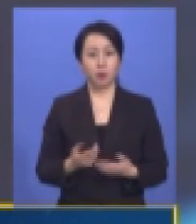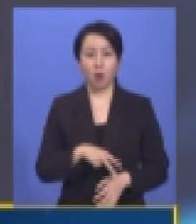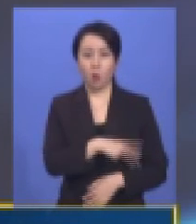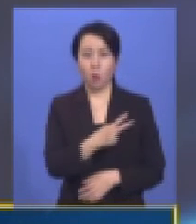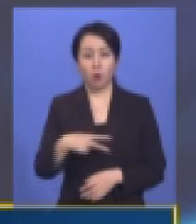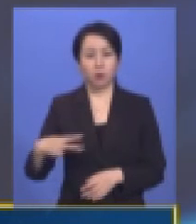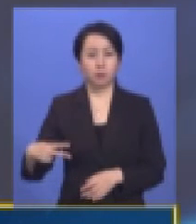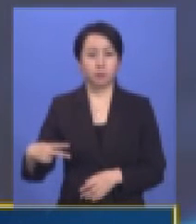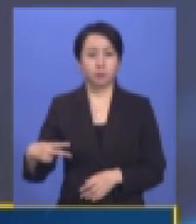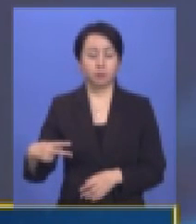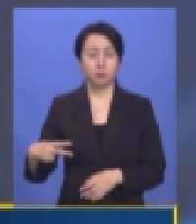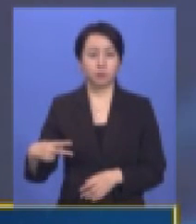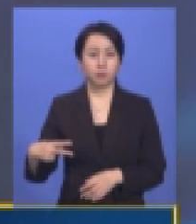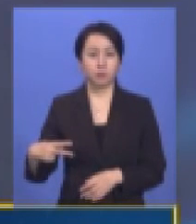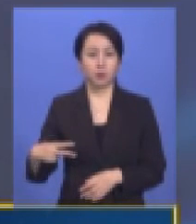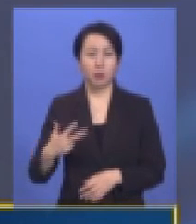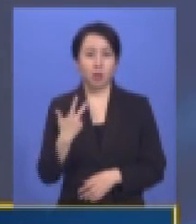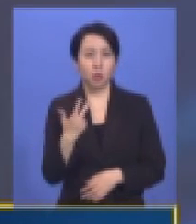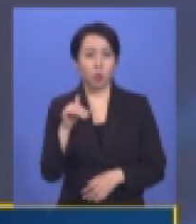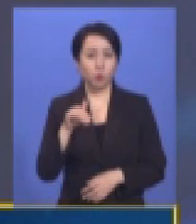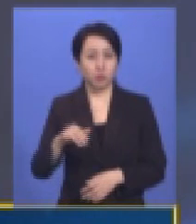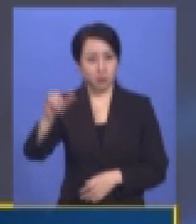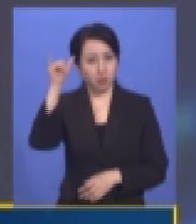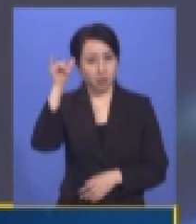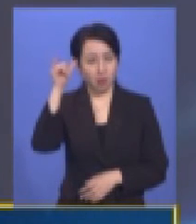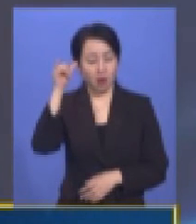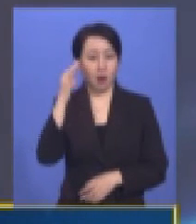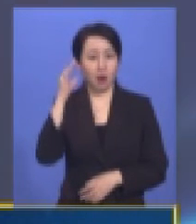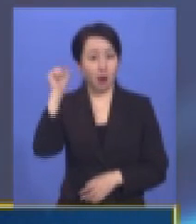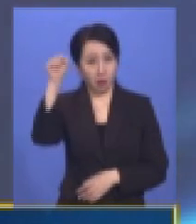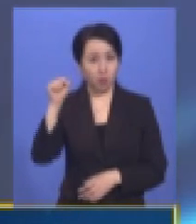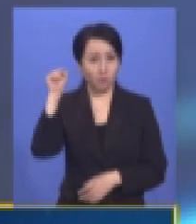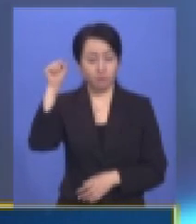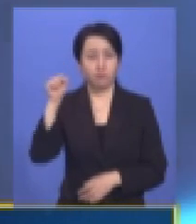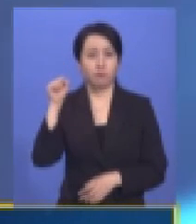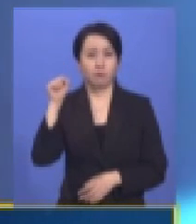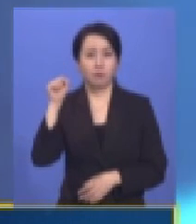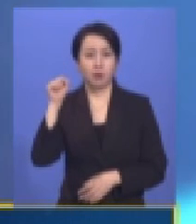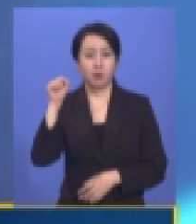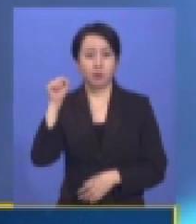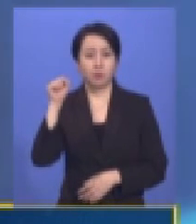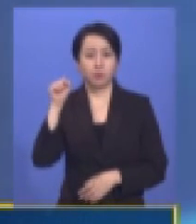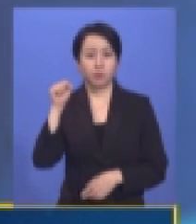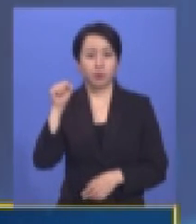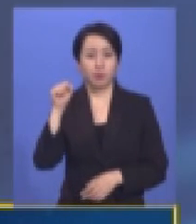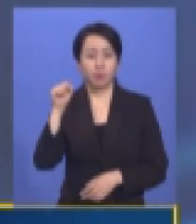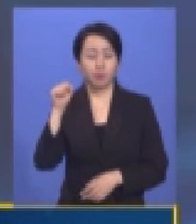порядка 3000 голов. Так, это племенной скот –